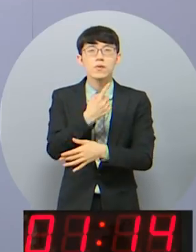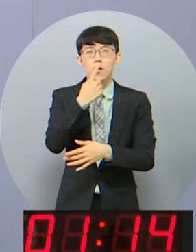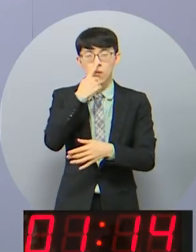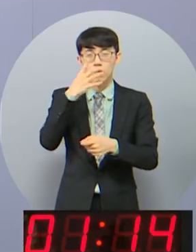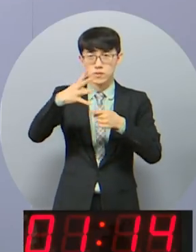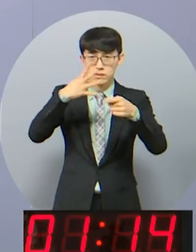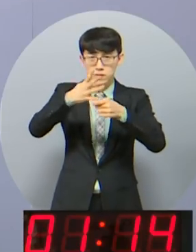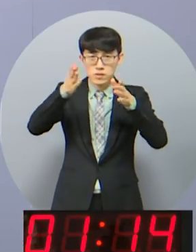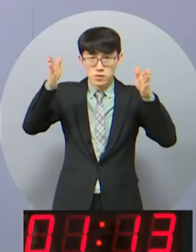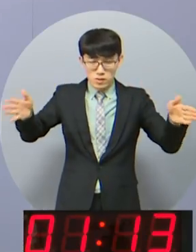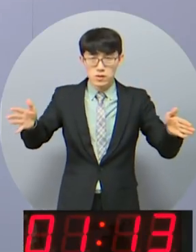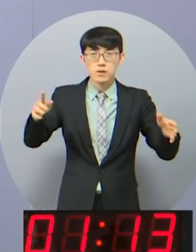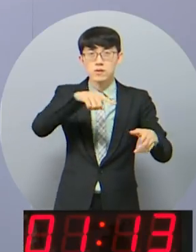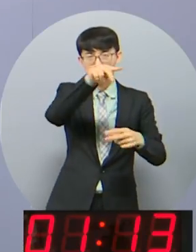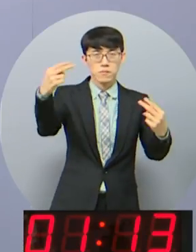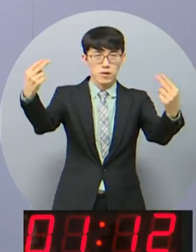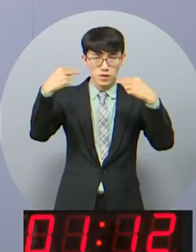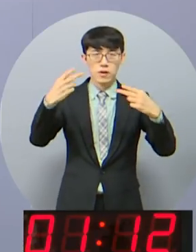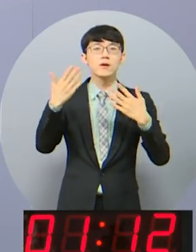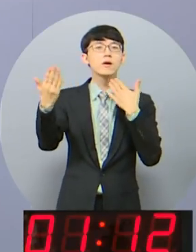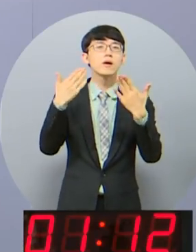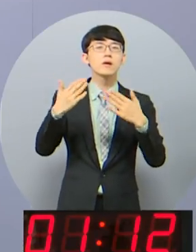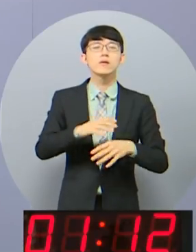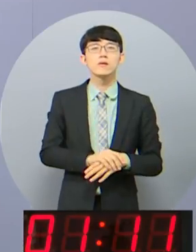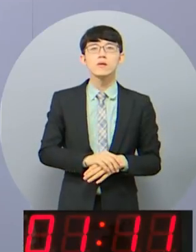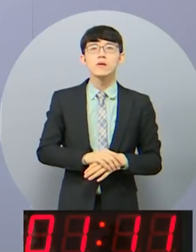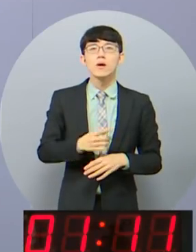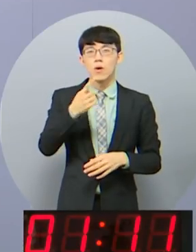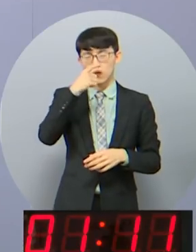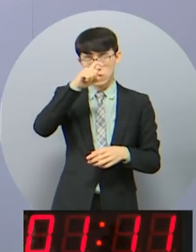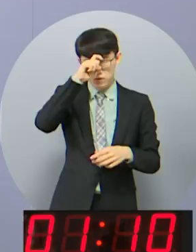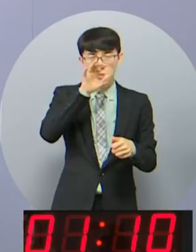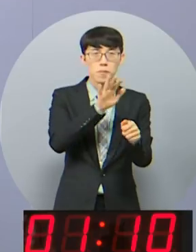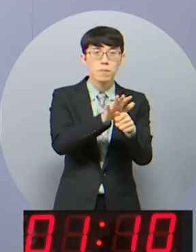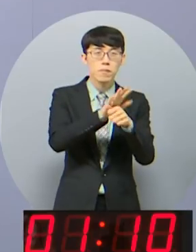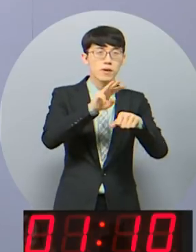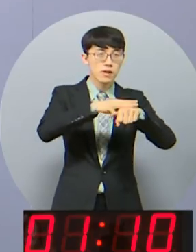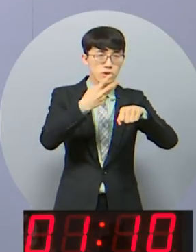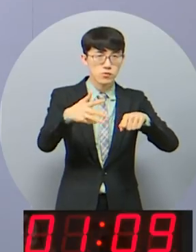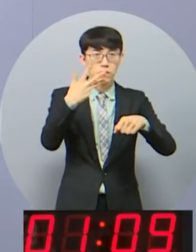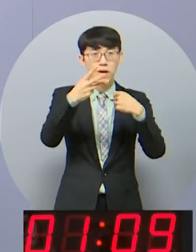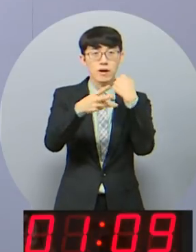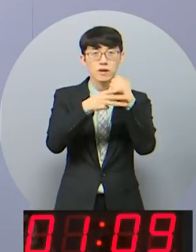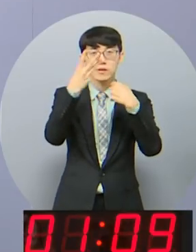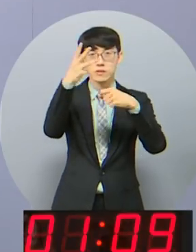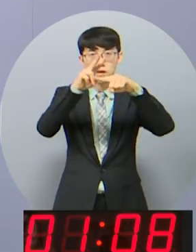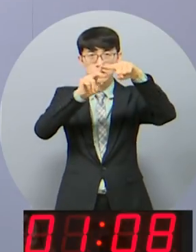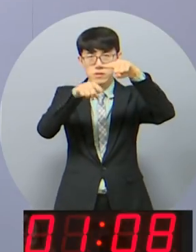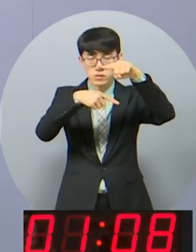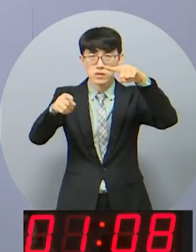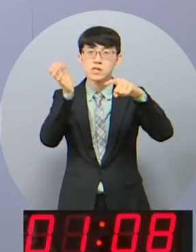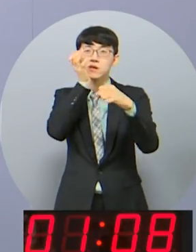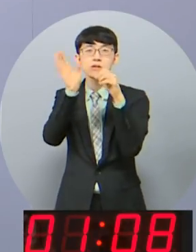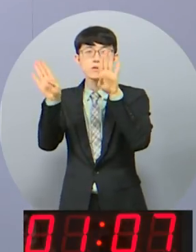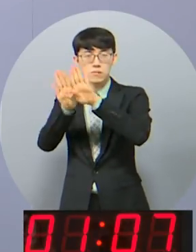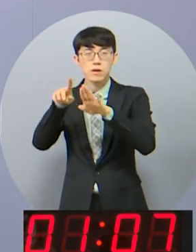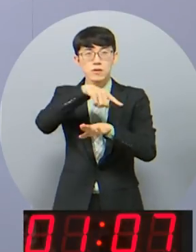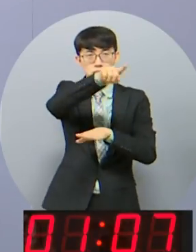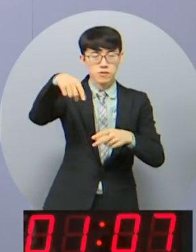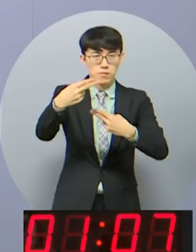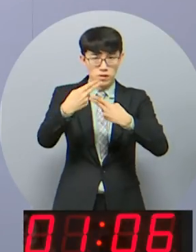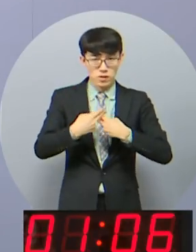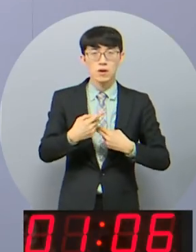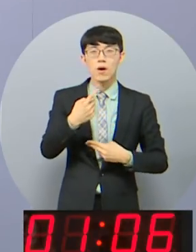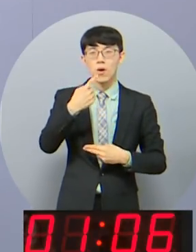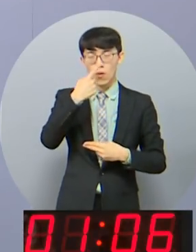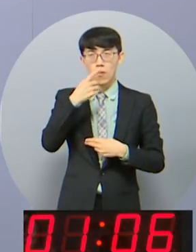努力有目共睹。我想要让淡水、八里、三芝、石门的乡亲可以相信宇恩，因为有宇恩，您的民